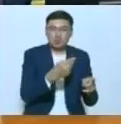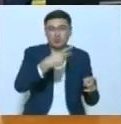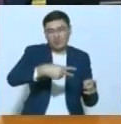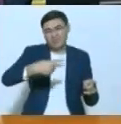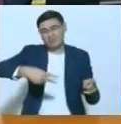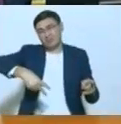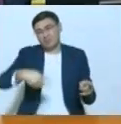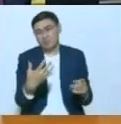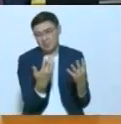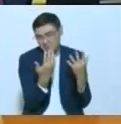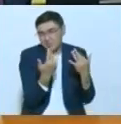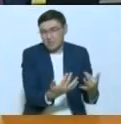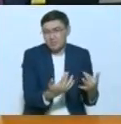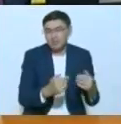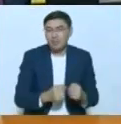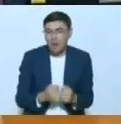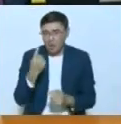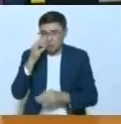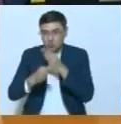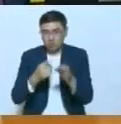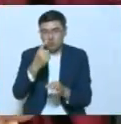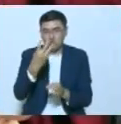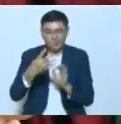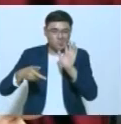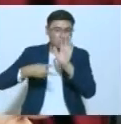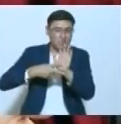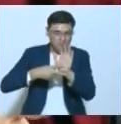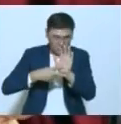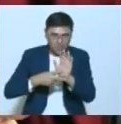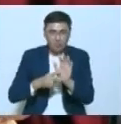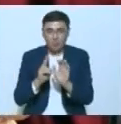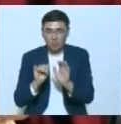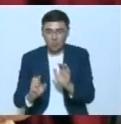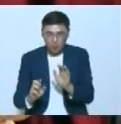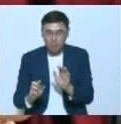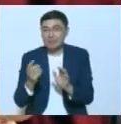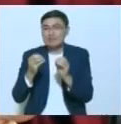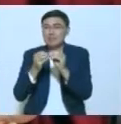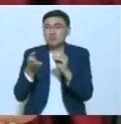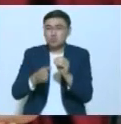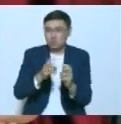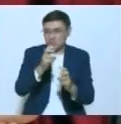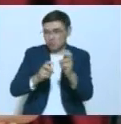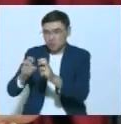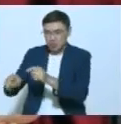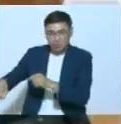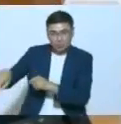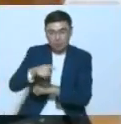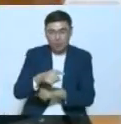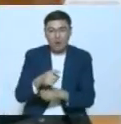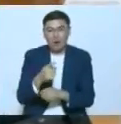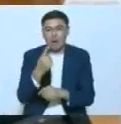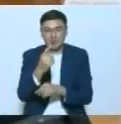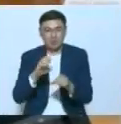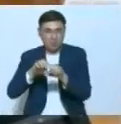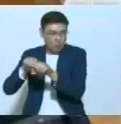нәрі жетпейді. Осы уақытта қуаты тәулігіне 147.500 текше метр 10 су тұшыту зауыты мен қондырғының құрылысы, бір магистралдық